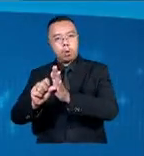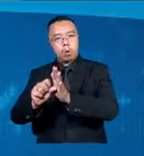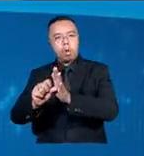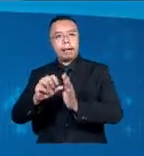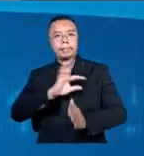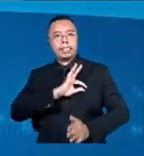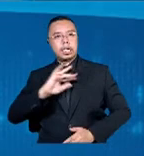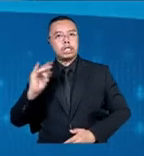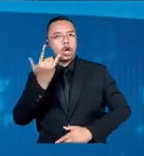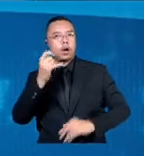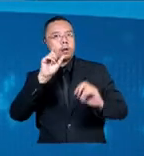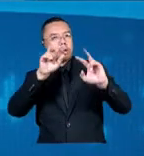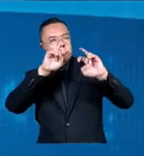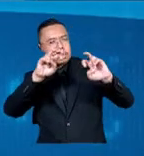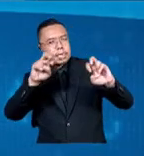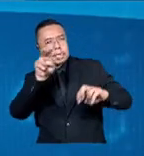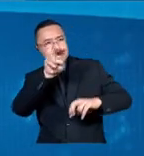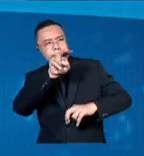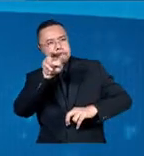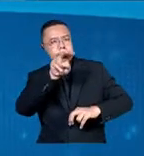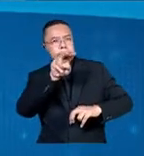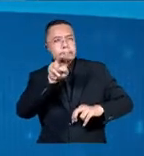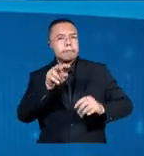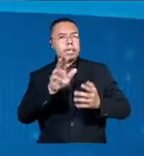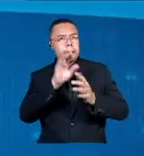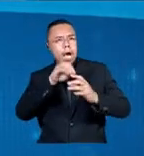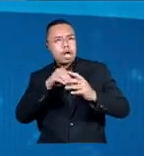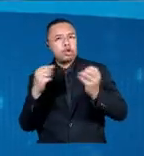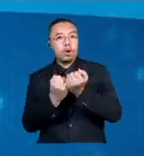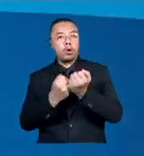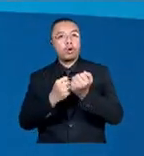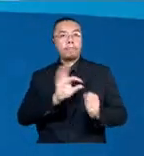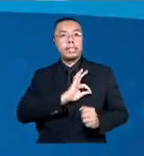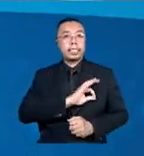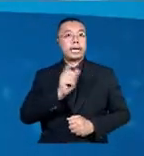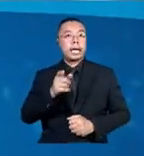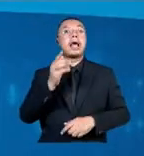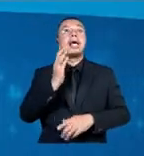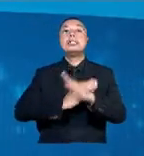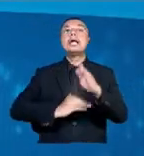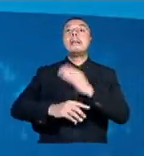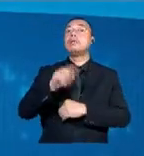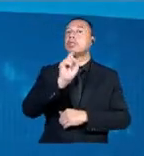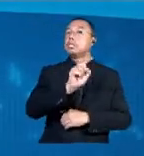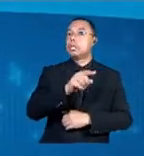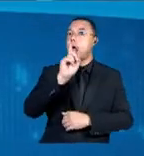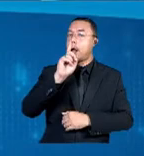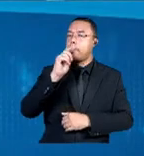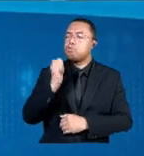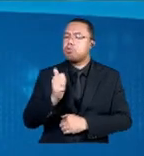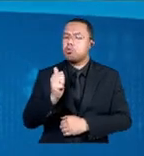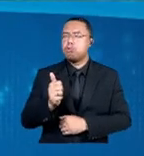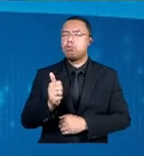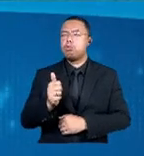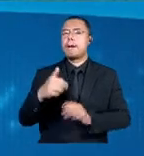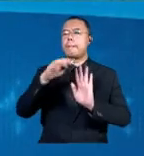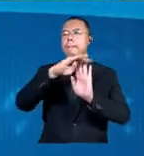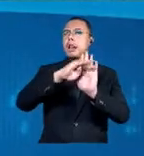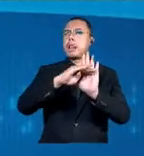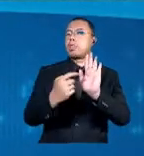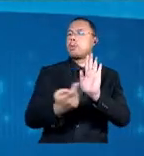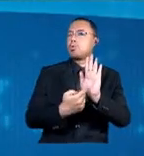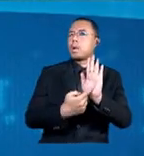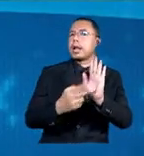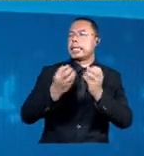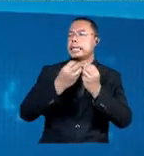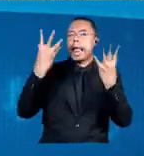untuk mengobservasi dan juga mensupport beliau bahwa penyandang disabilitas ini membutuhkan kebijakan